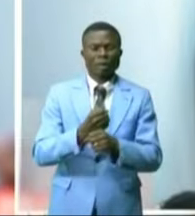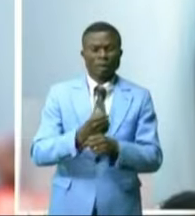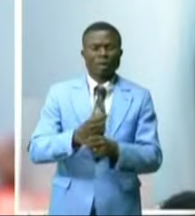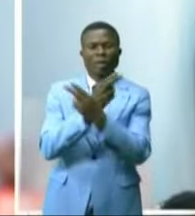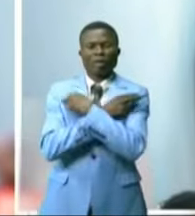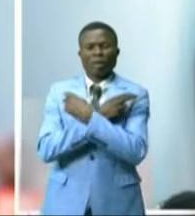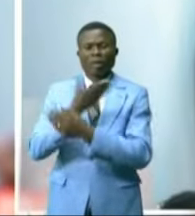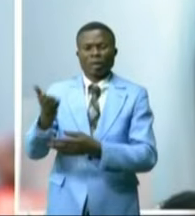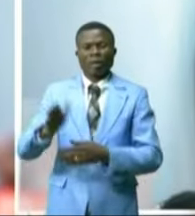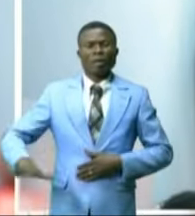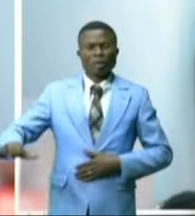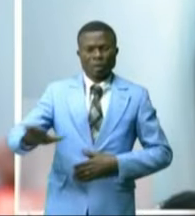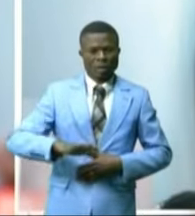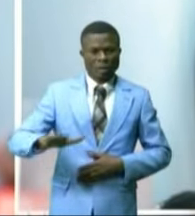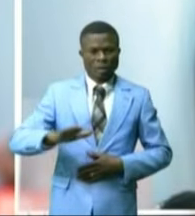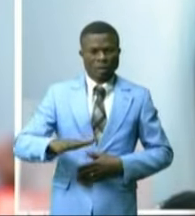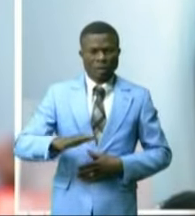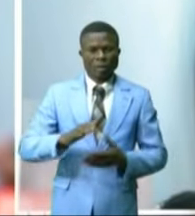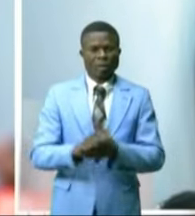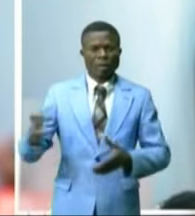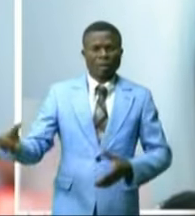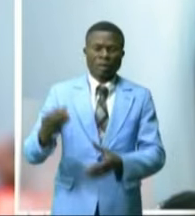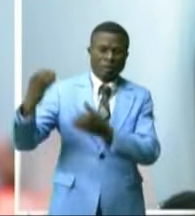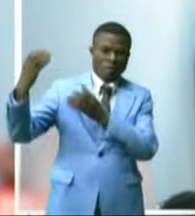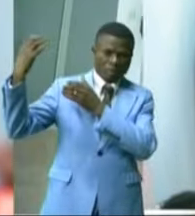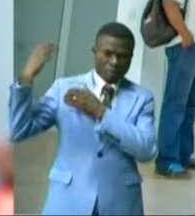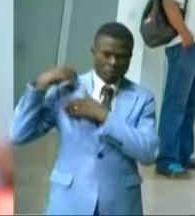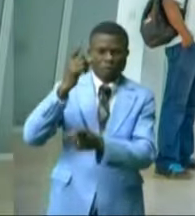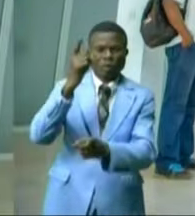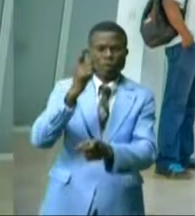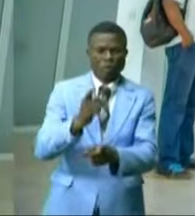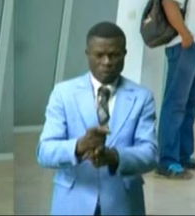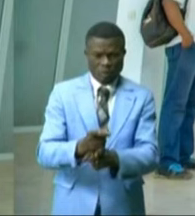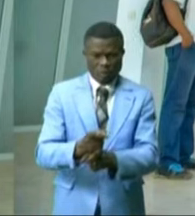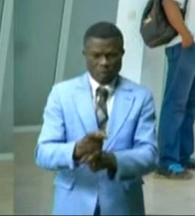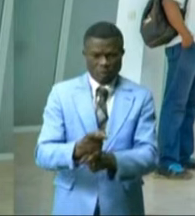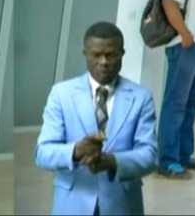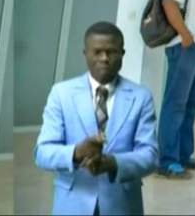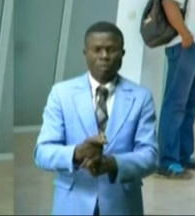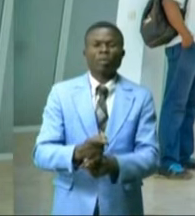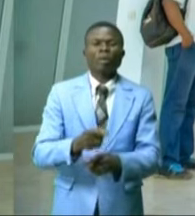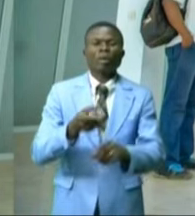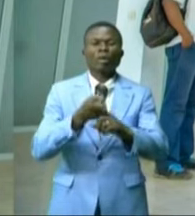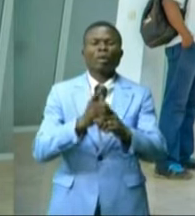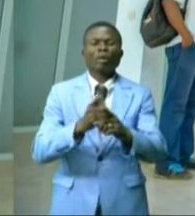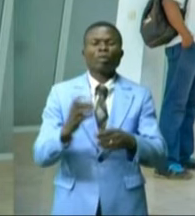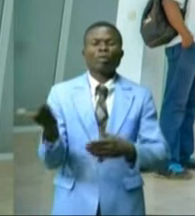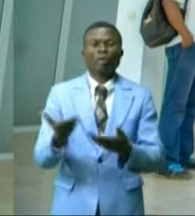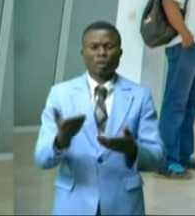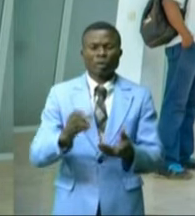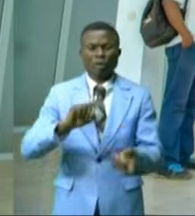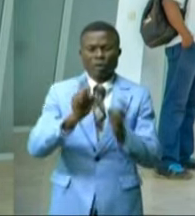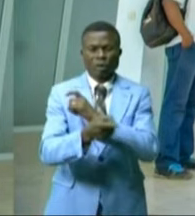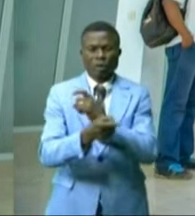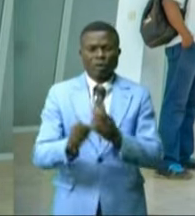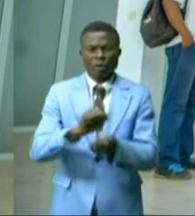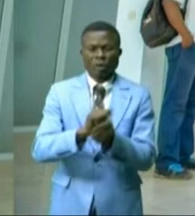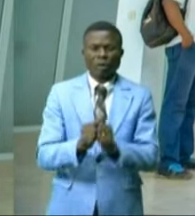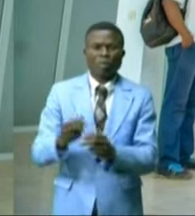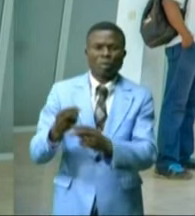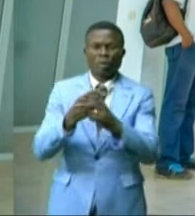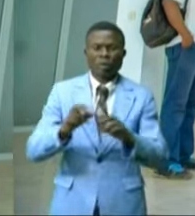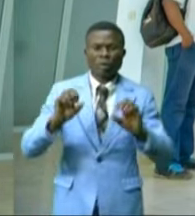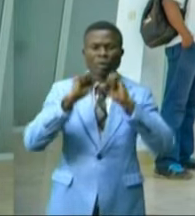de la République seront dorénavant pris en charge correctement. C'est la grâce à la réforme du secteur de la sécurité